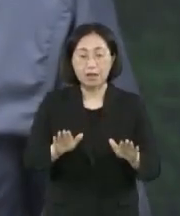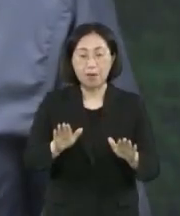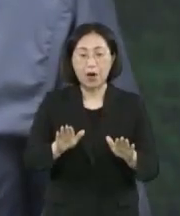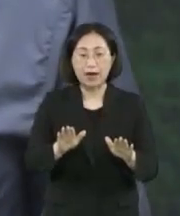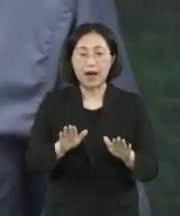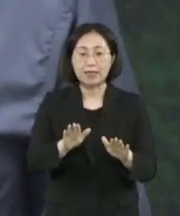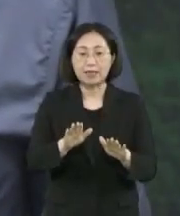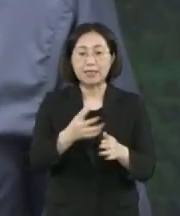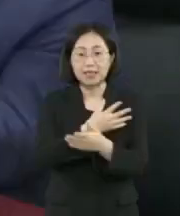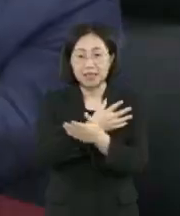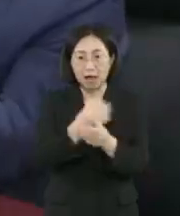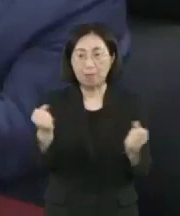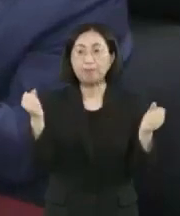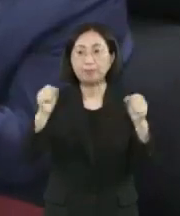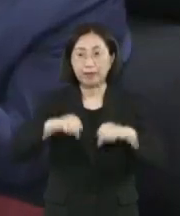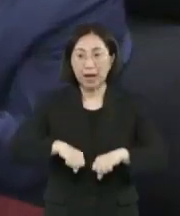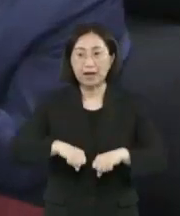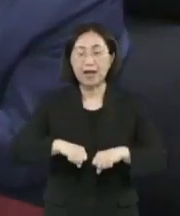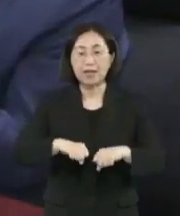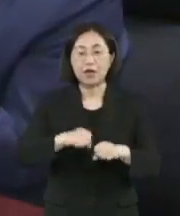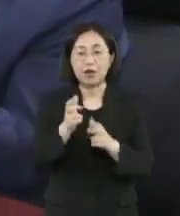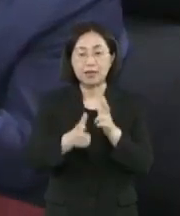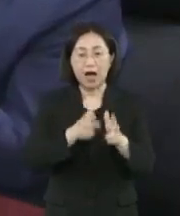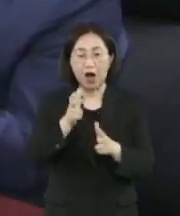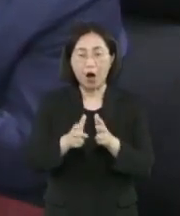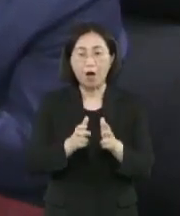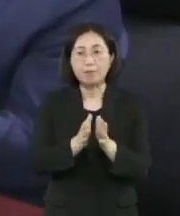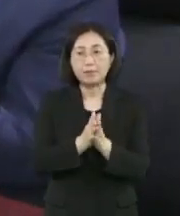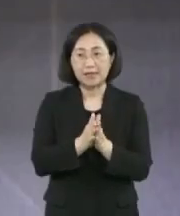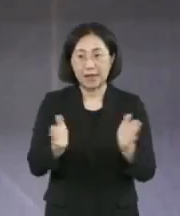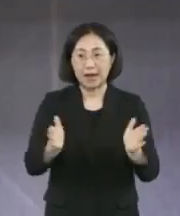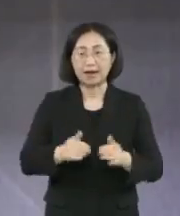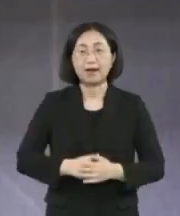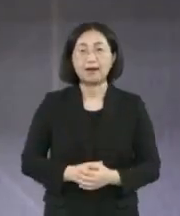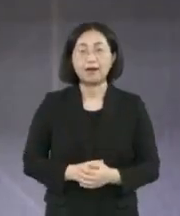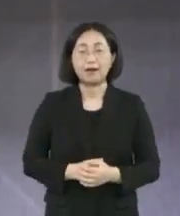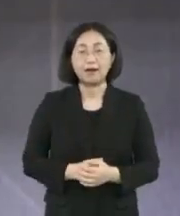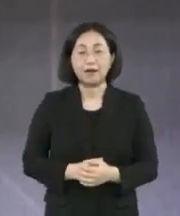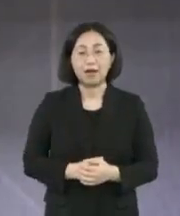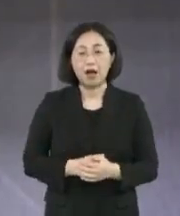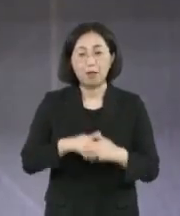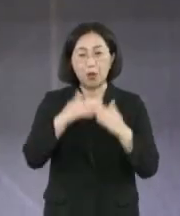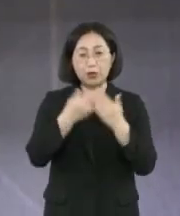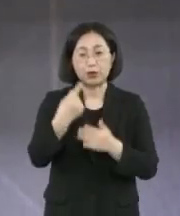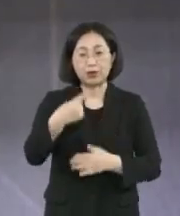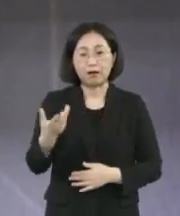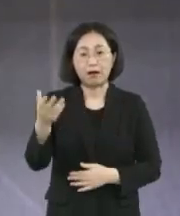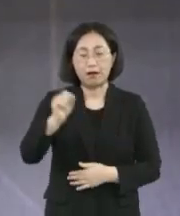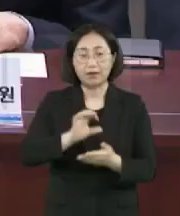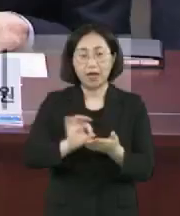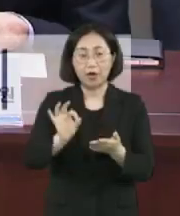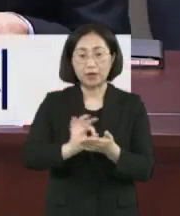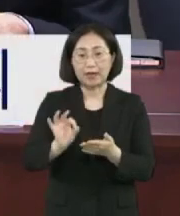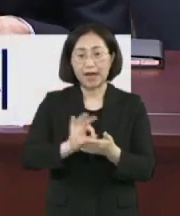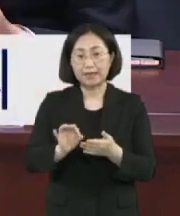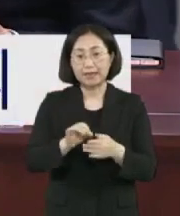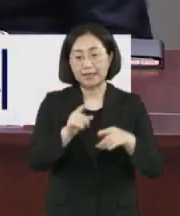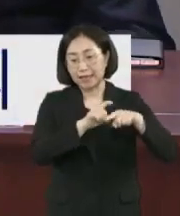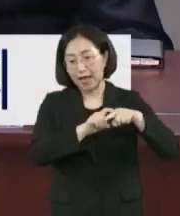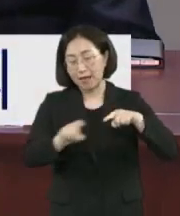이번에는 실시 협약을 체결해 본격적인 사업 시작을 알렸습니다. 모두 1,000억 원이 투입되는 해상